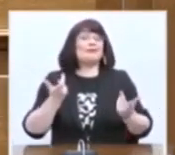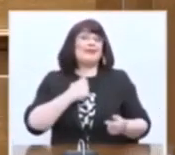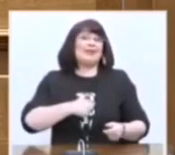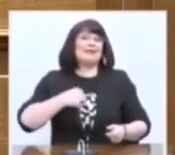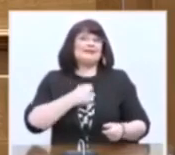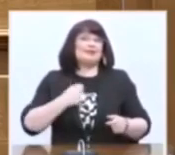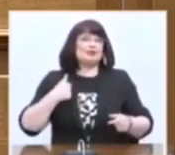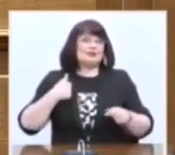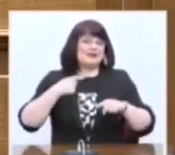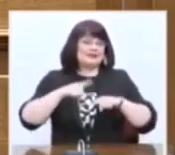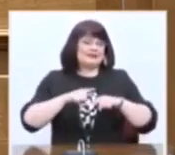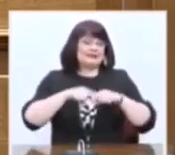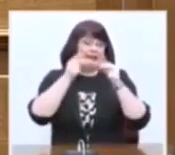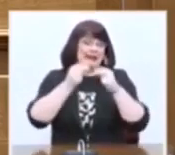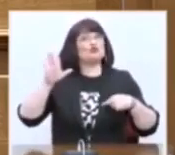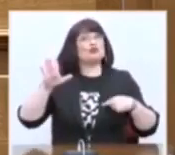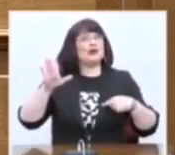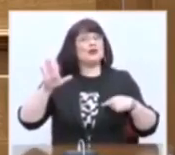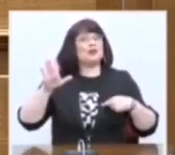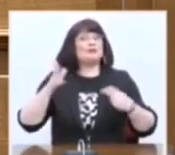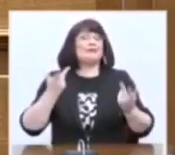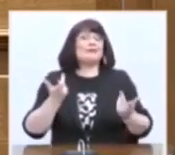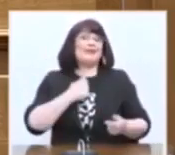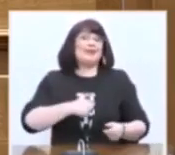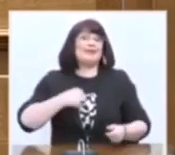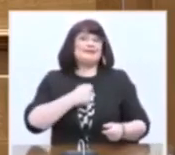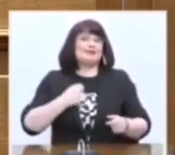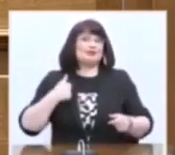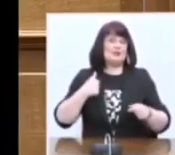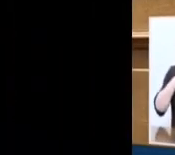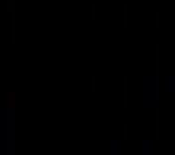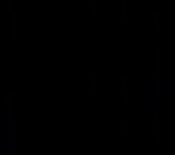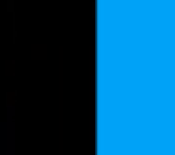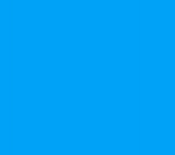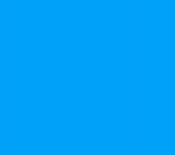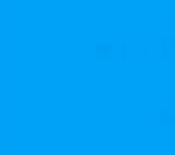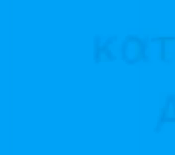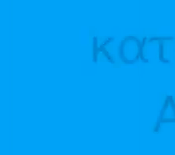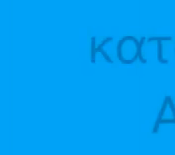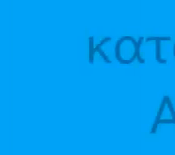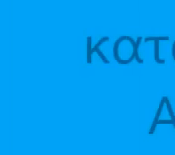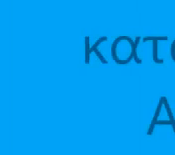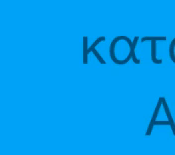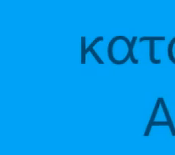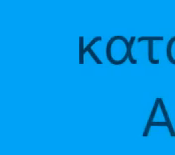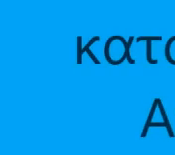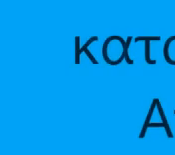διαβάζει. Διαβάζει, ξέρει, γνωρίζει. Η ελληνική λύση διαβάζει. Διαβάζει, ξέρει, γνωρίζει.